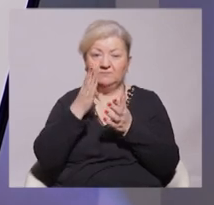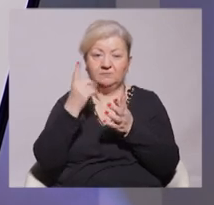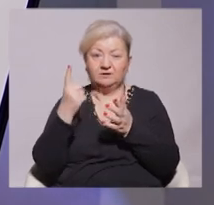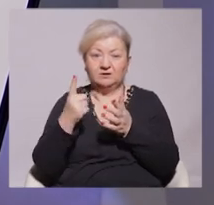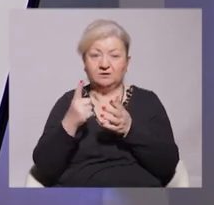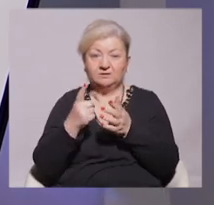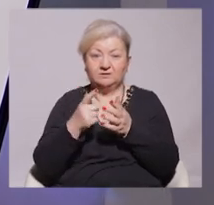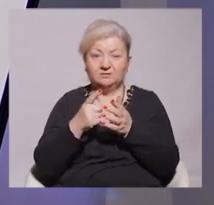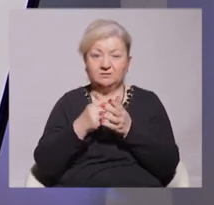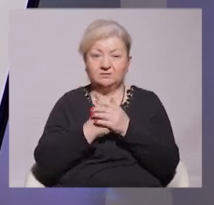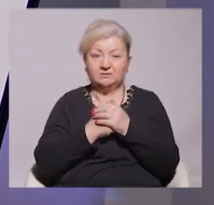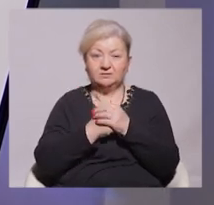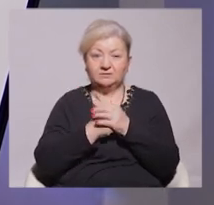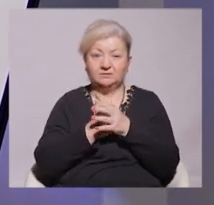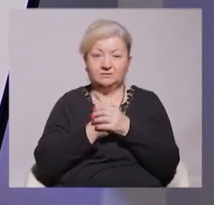ვიერთი